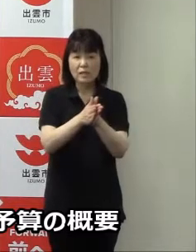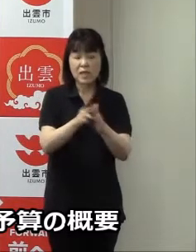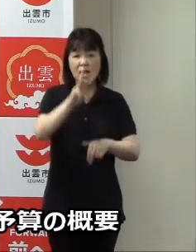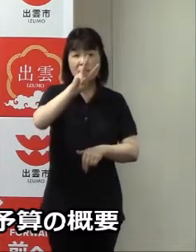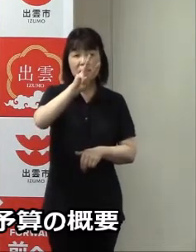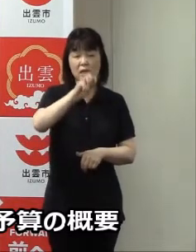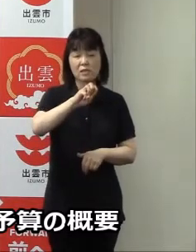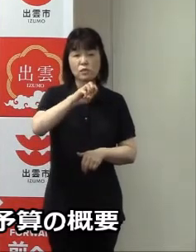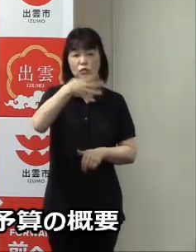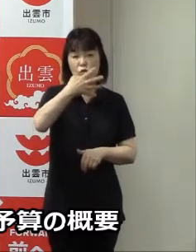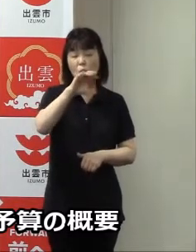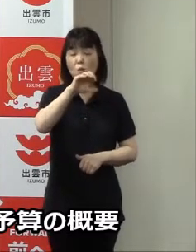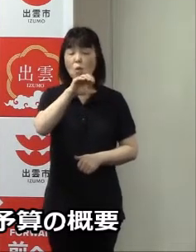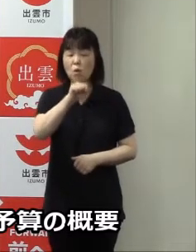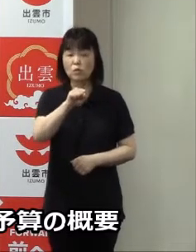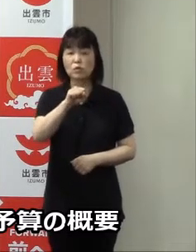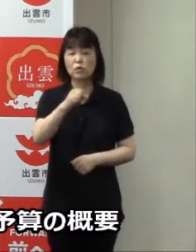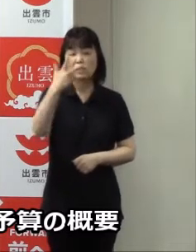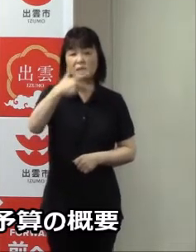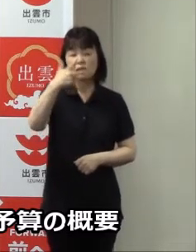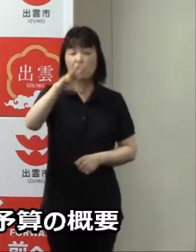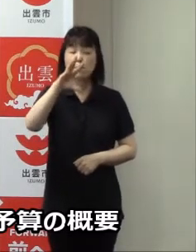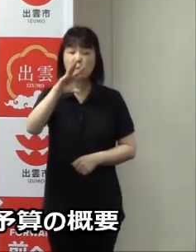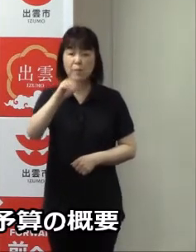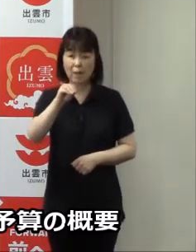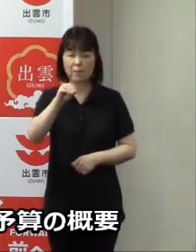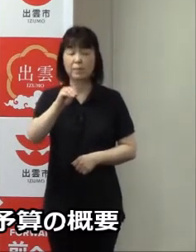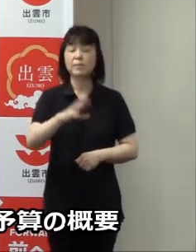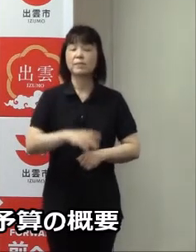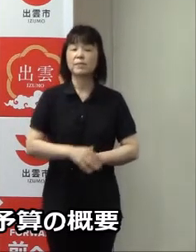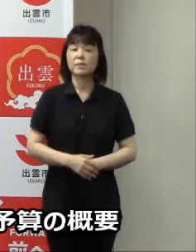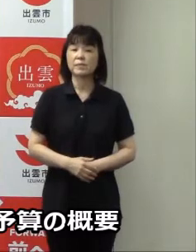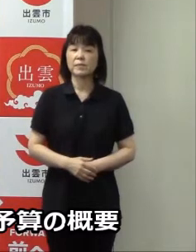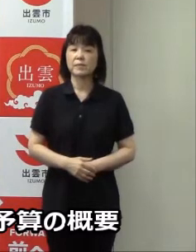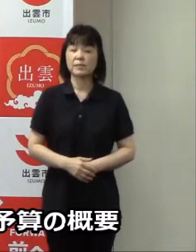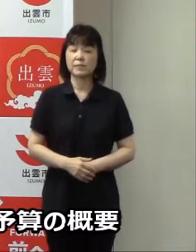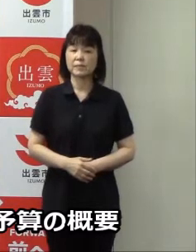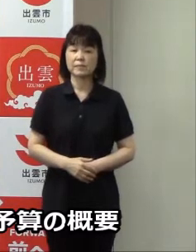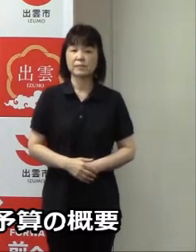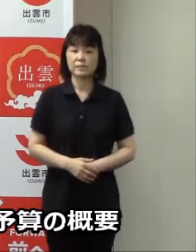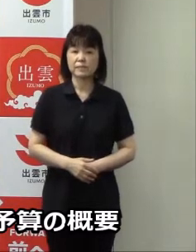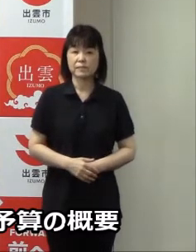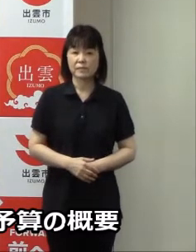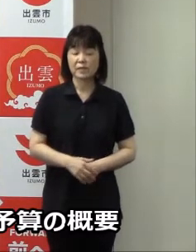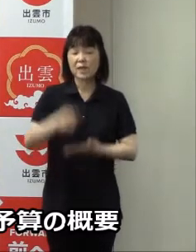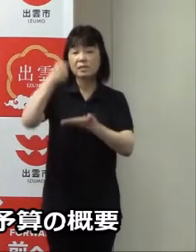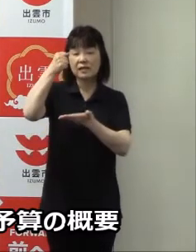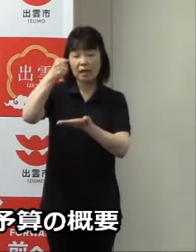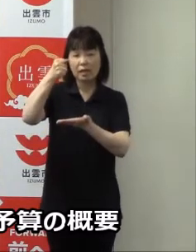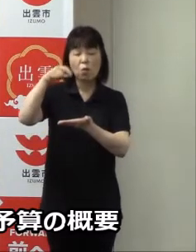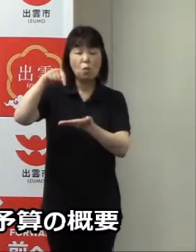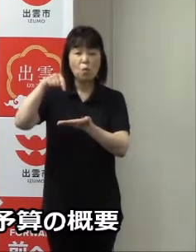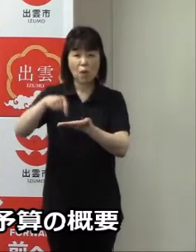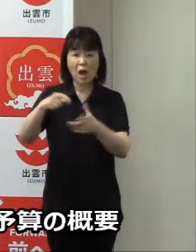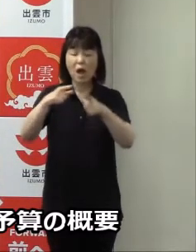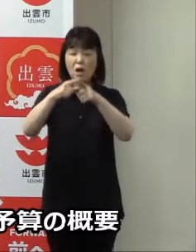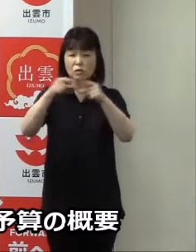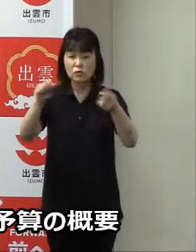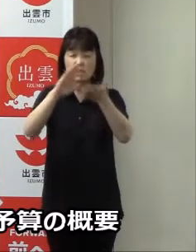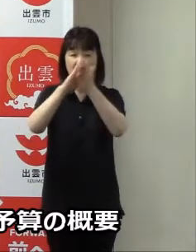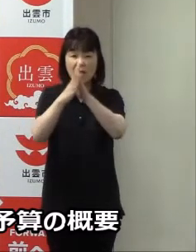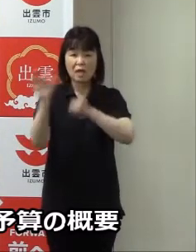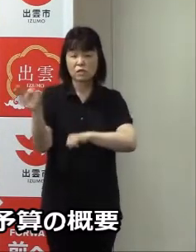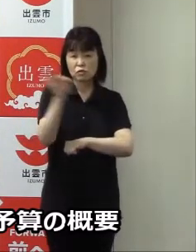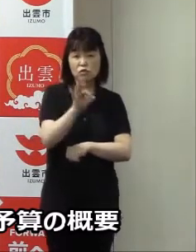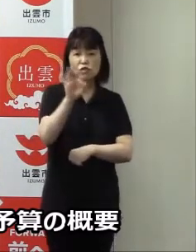34億7000万円となっております。財源は国建出金